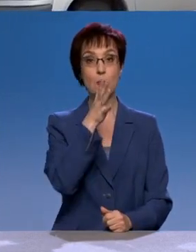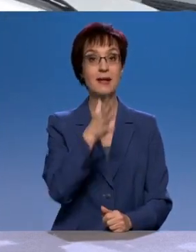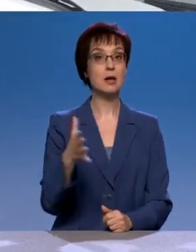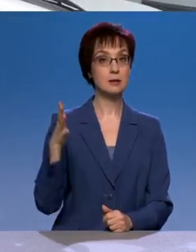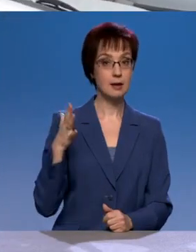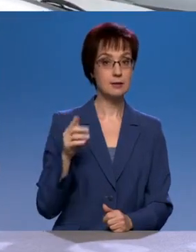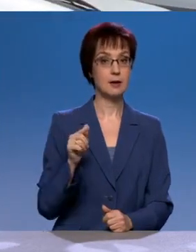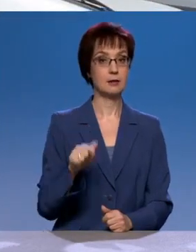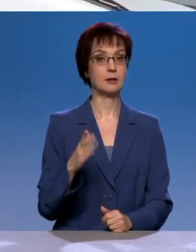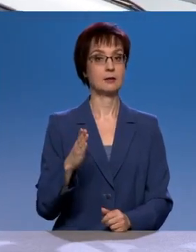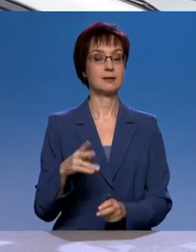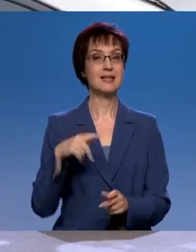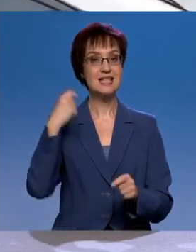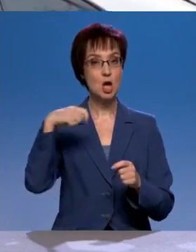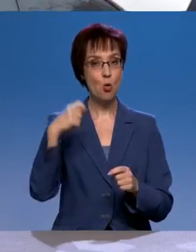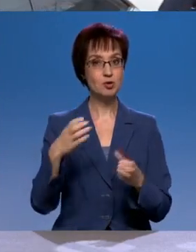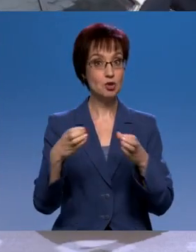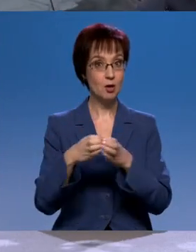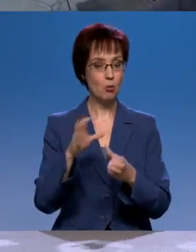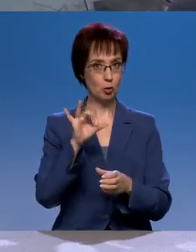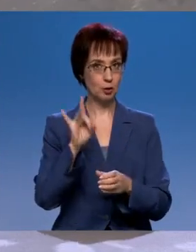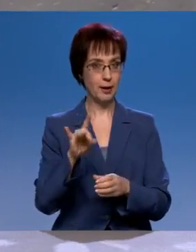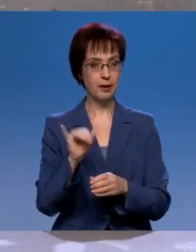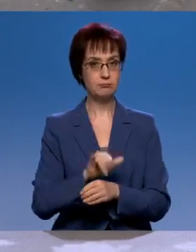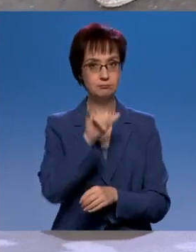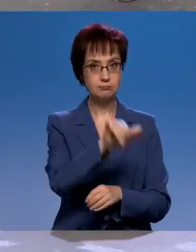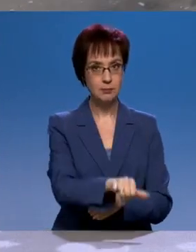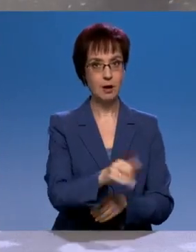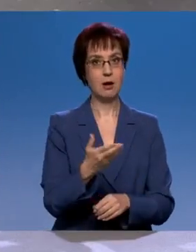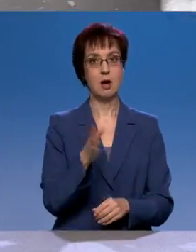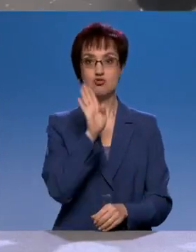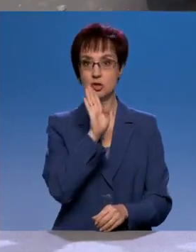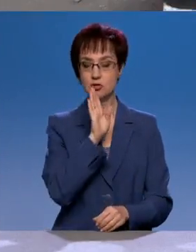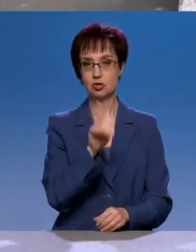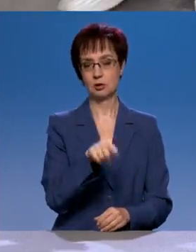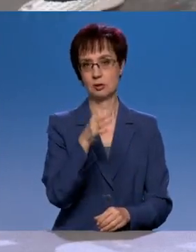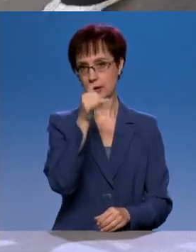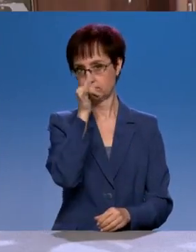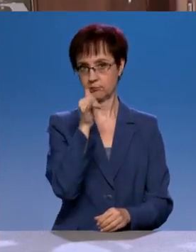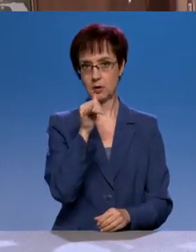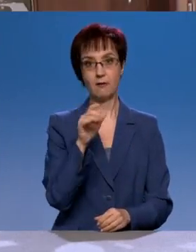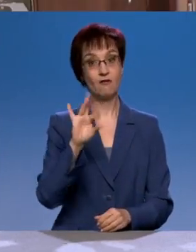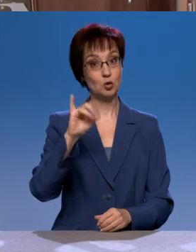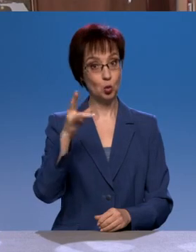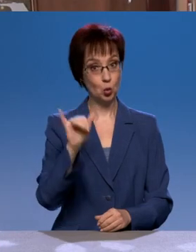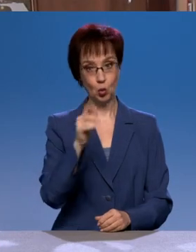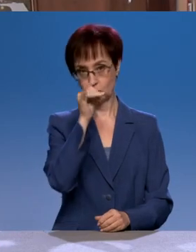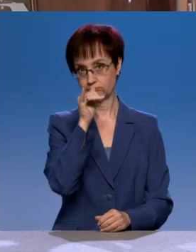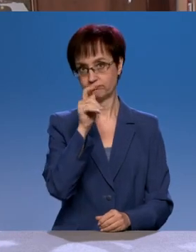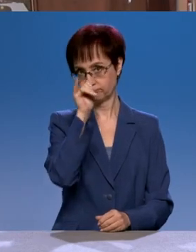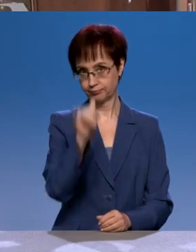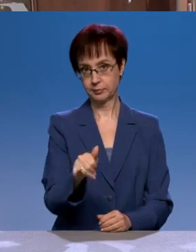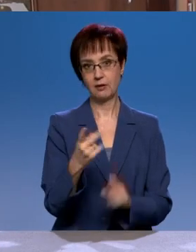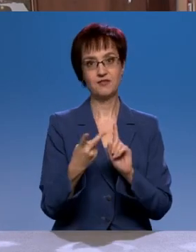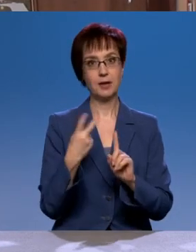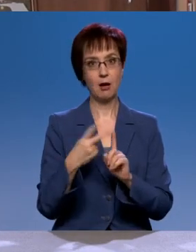съемочная группа ОТР. Тогда ему никак не хотели давать вторую группу инвалидности, хотя работать он не мог. Да я бы с удовольствием бы пошел